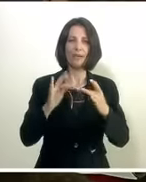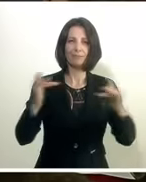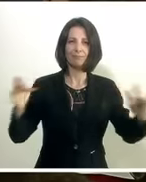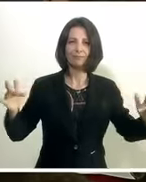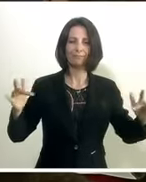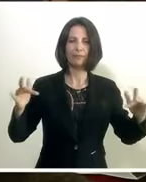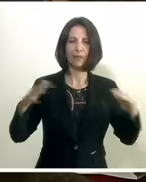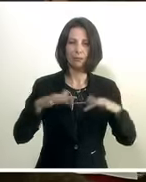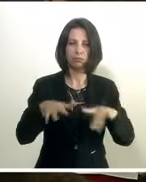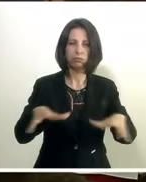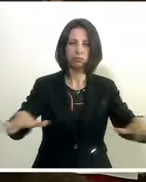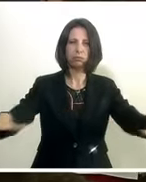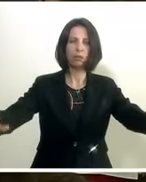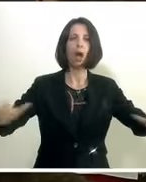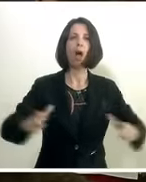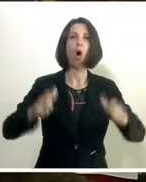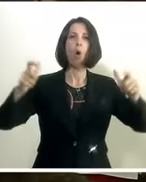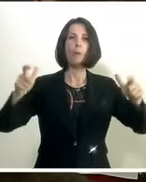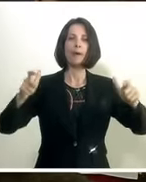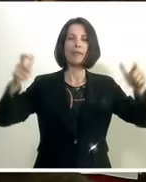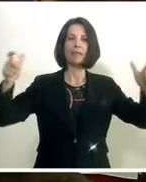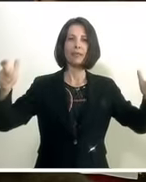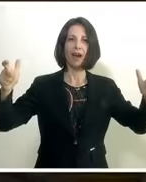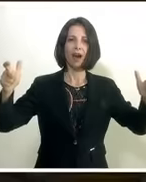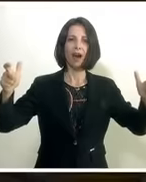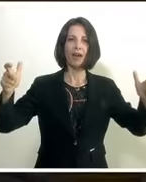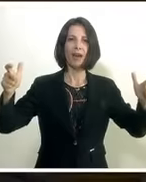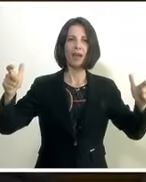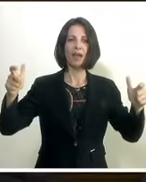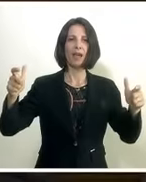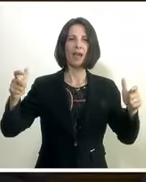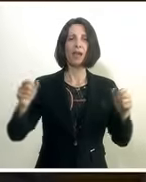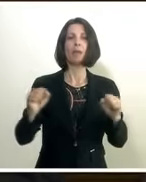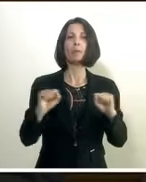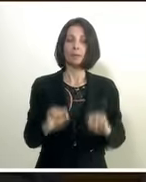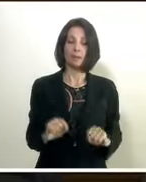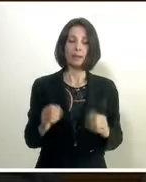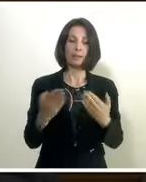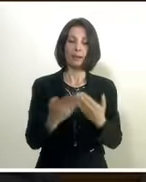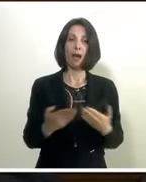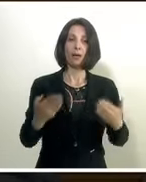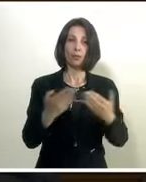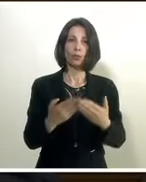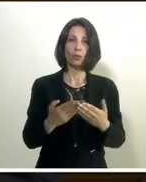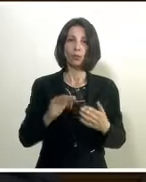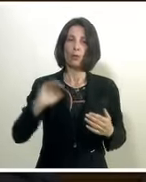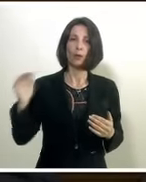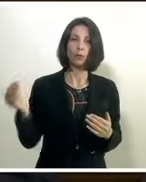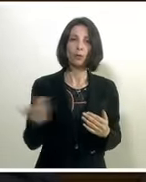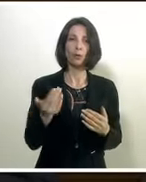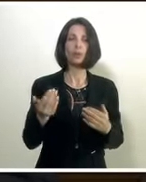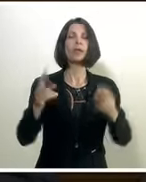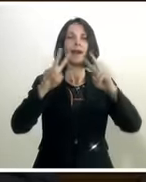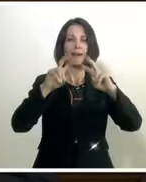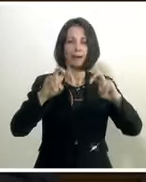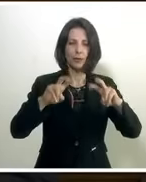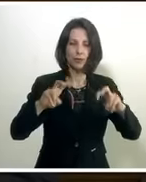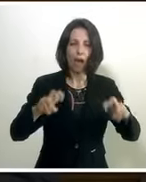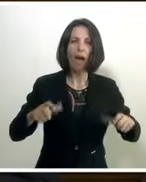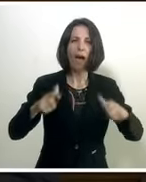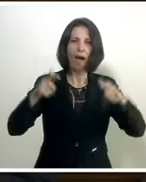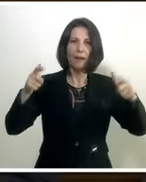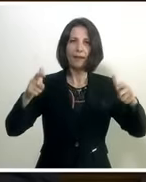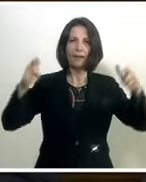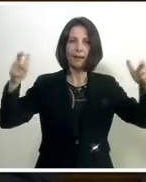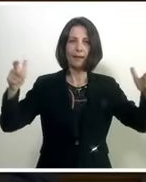laboratori aumentare la possibilità di accesso agli studi condividere i risultati delle ricerche affinché qualcuno prima o poi